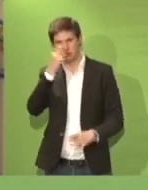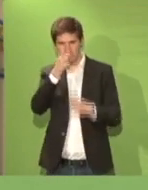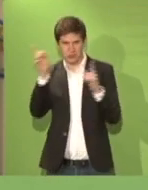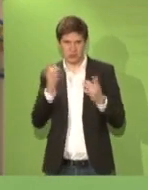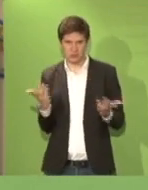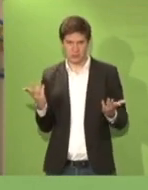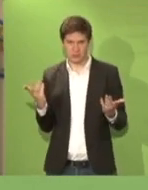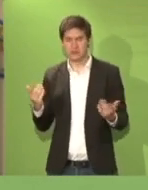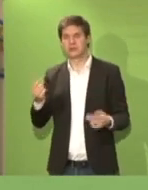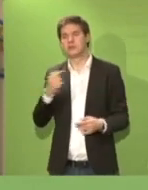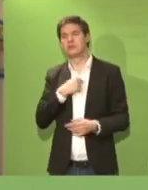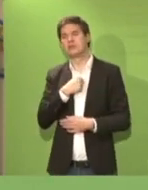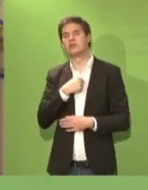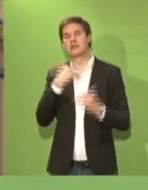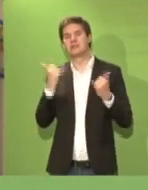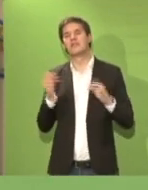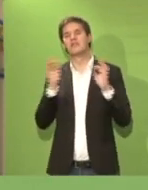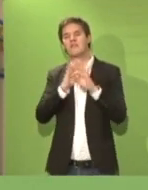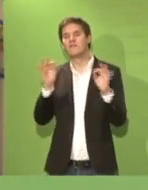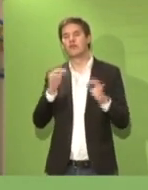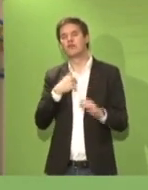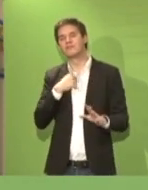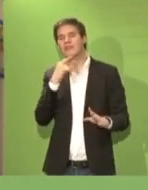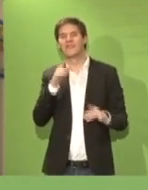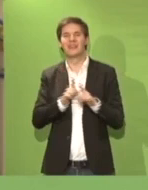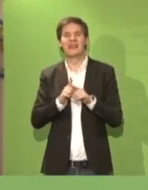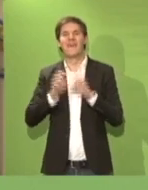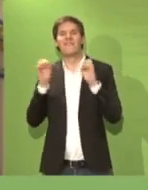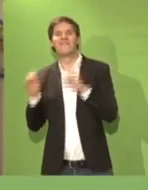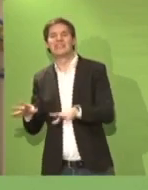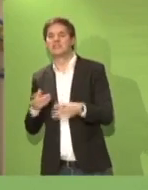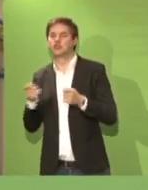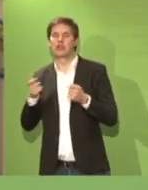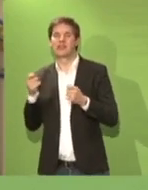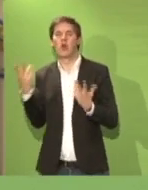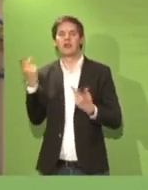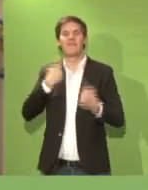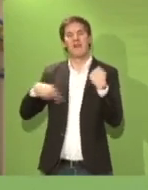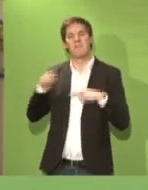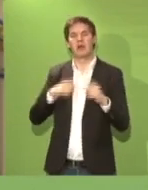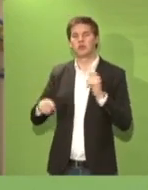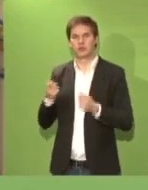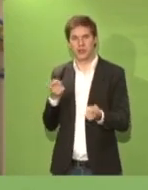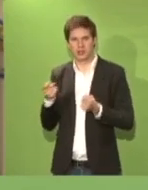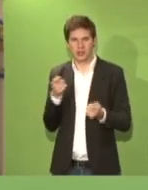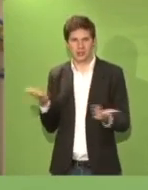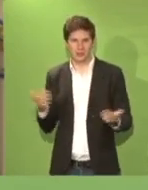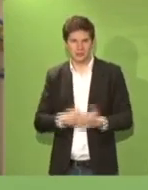Ich übersetze ihn deswegen auch ungern mit Verzichtsstrategie, sondern mit Vermeidungsstrategie im Sinne eines